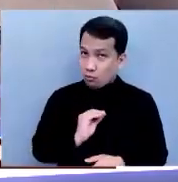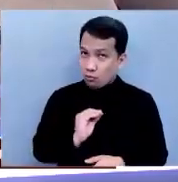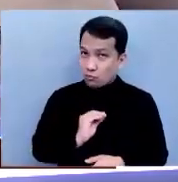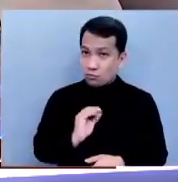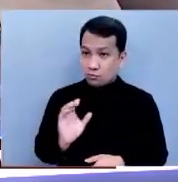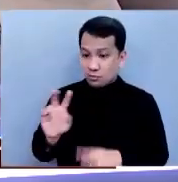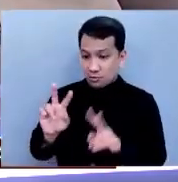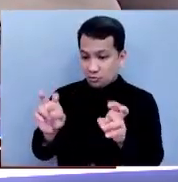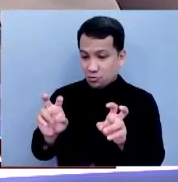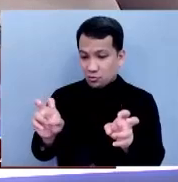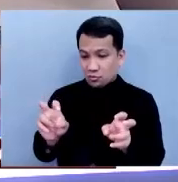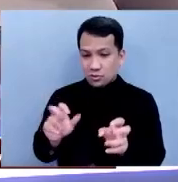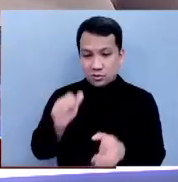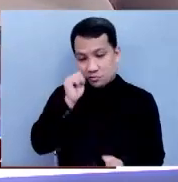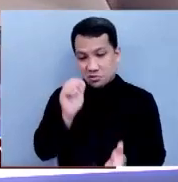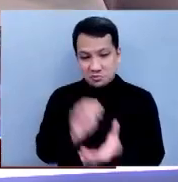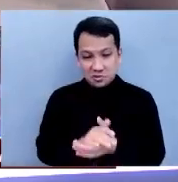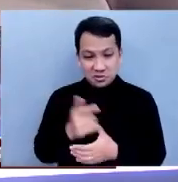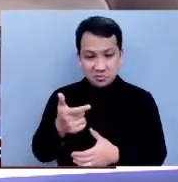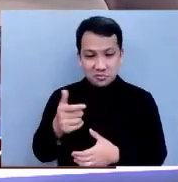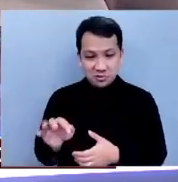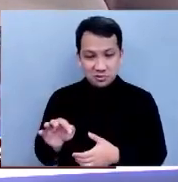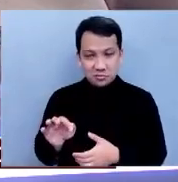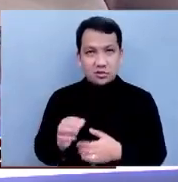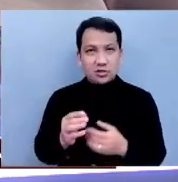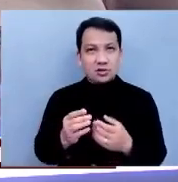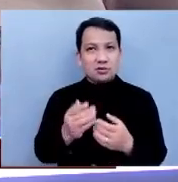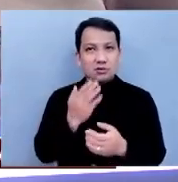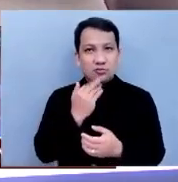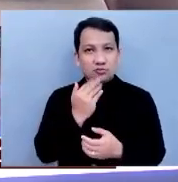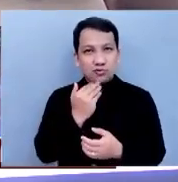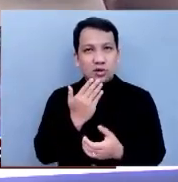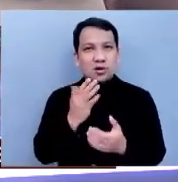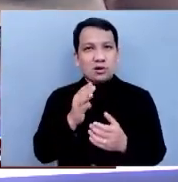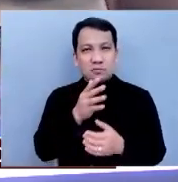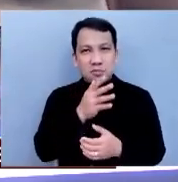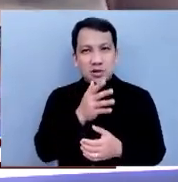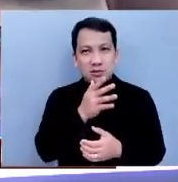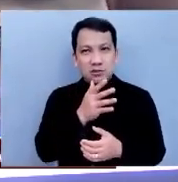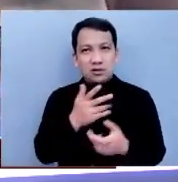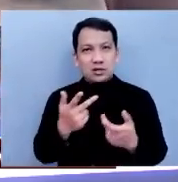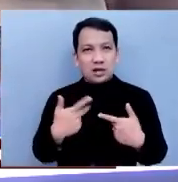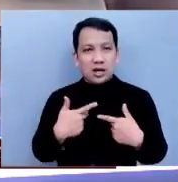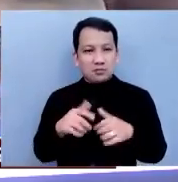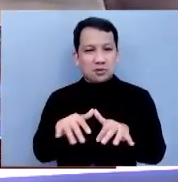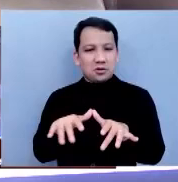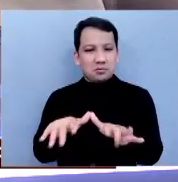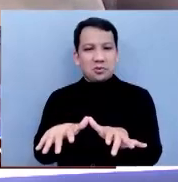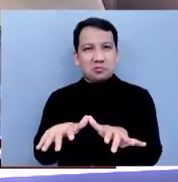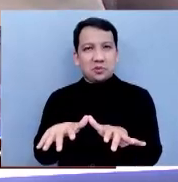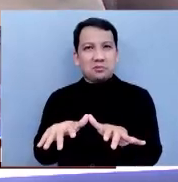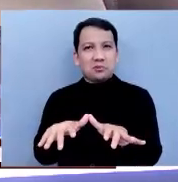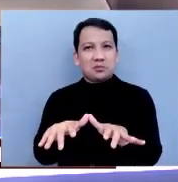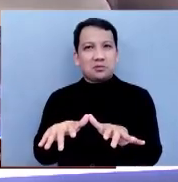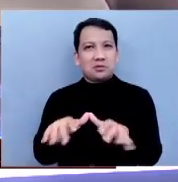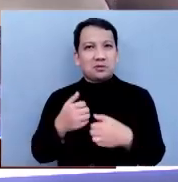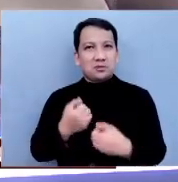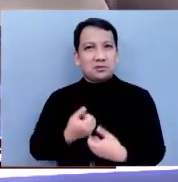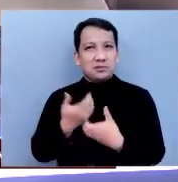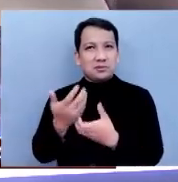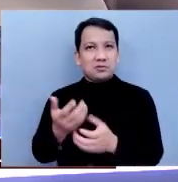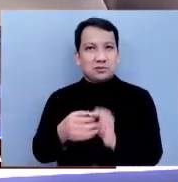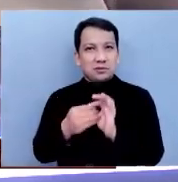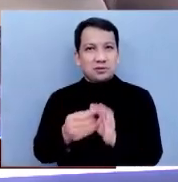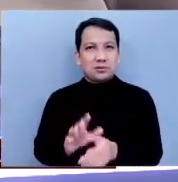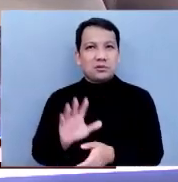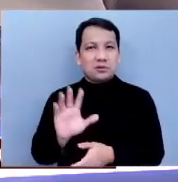ay kung hindi asawa, girlfriend, sugar mommy, at meron din daw siyang kafling. Pero expression lamang daw niya yan